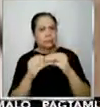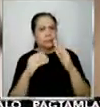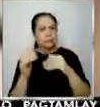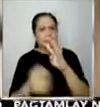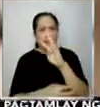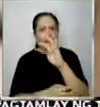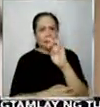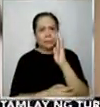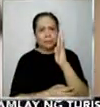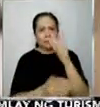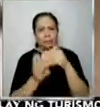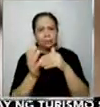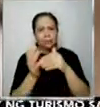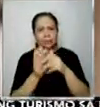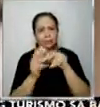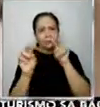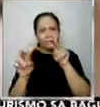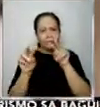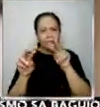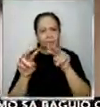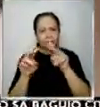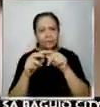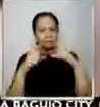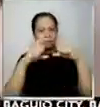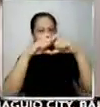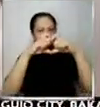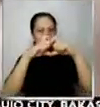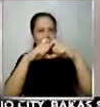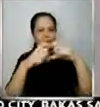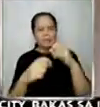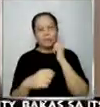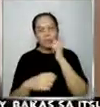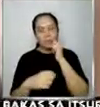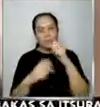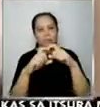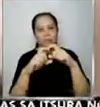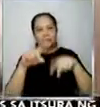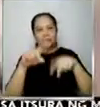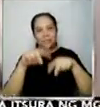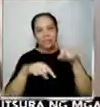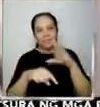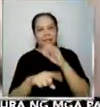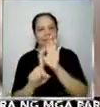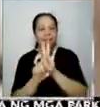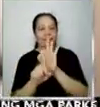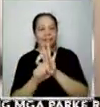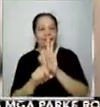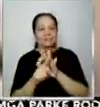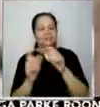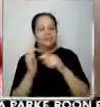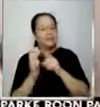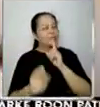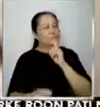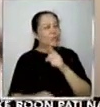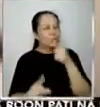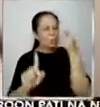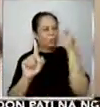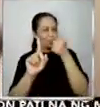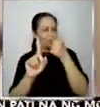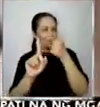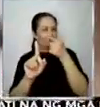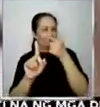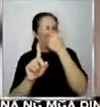450,000 views na pinusuan din ng kanilang kapuso friends and fans. Ito raw talaga ang goal nila dahil hindi raw sapat